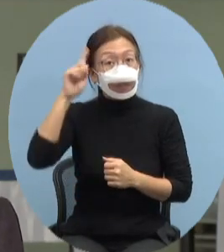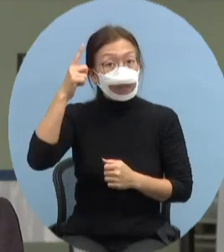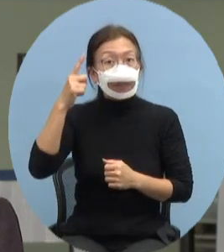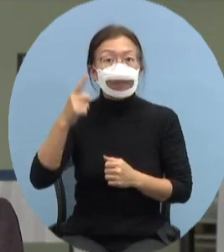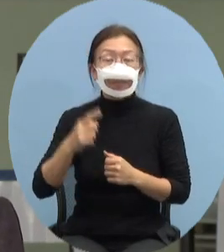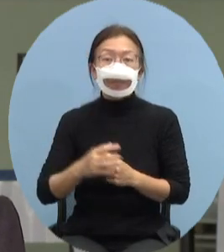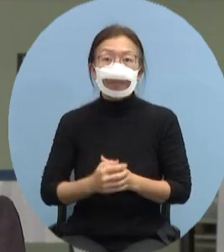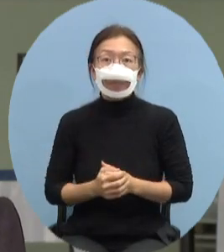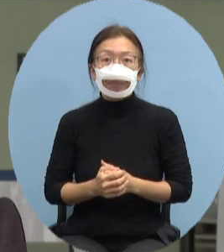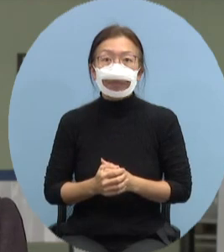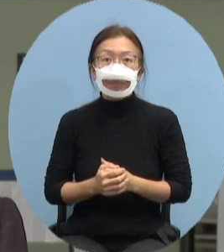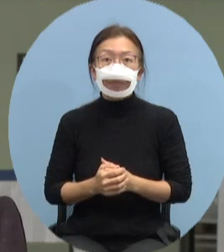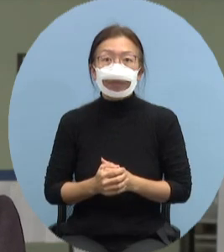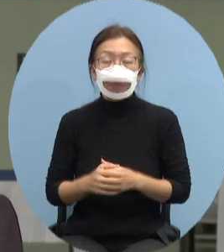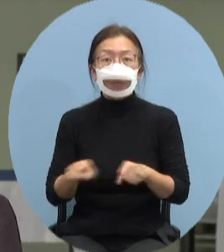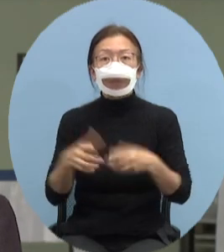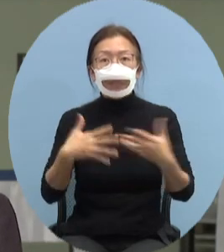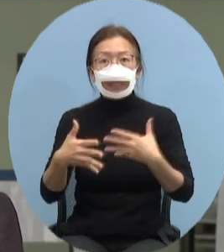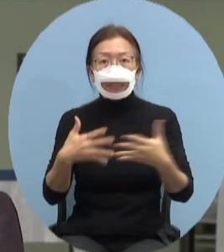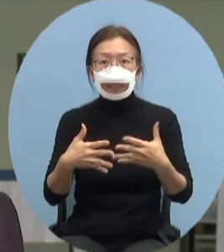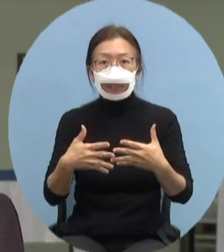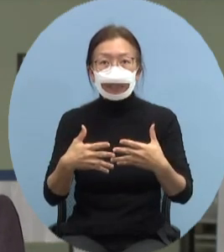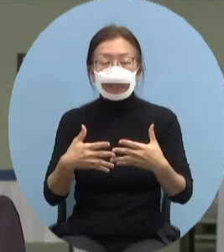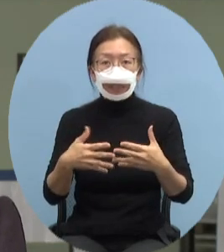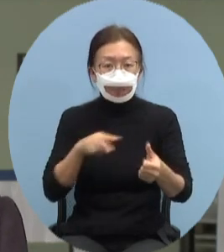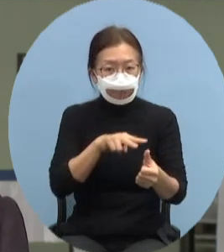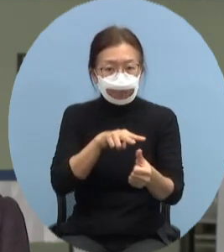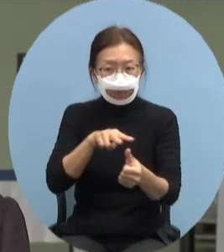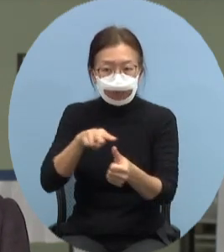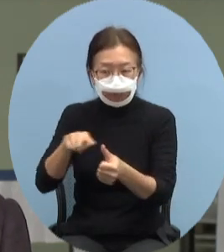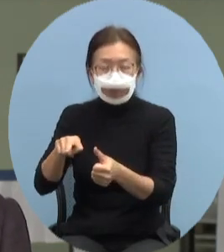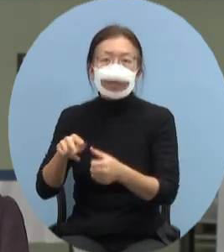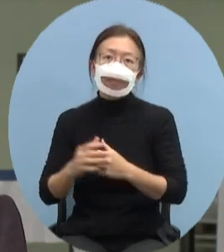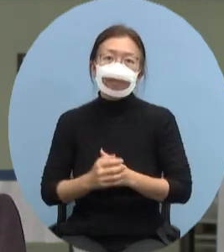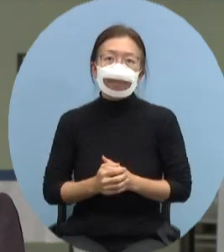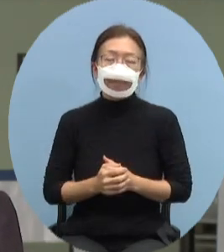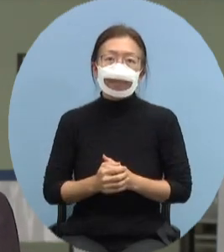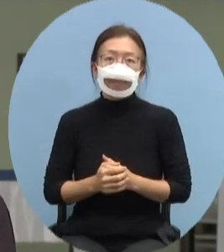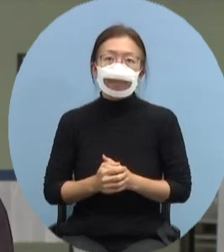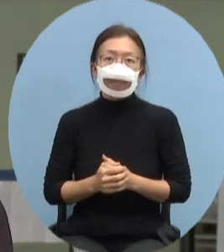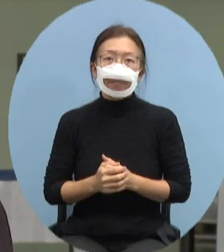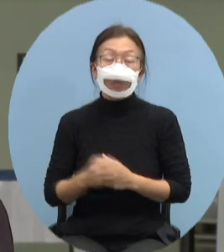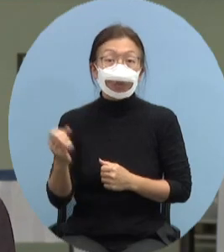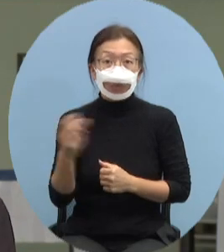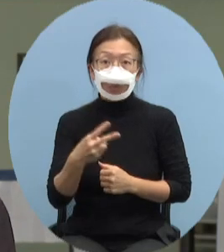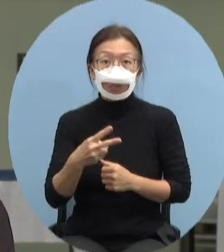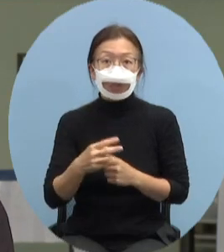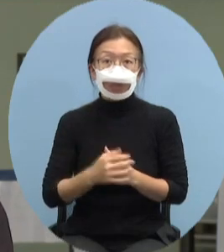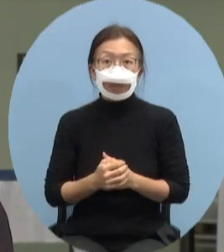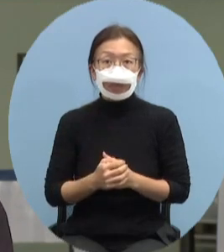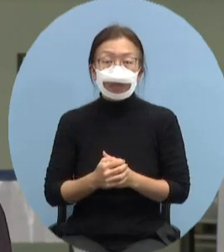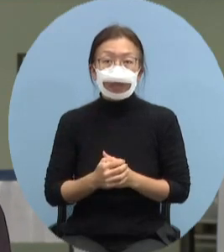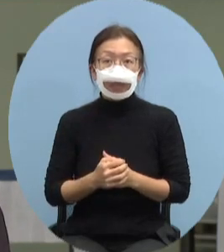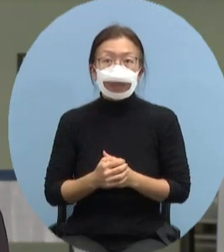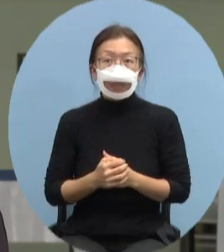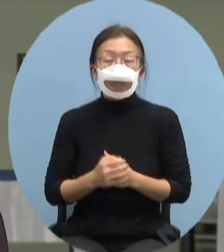就我哋會有大量嘅同事喺度喺中心裏邊咧係睇住嘅情況，亦都會有